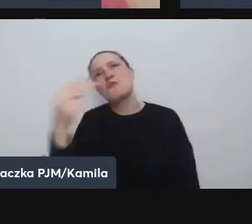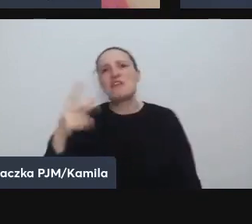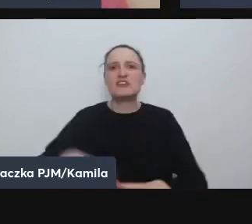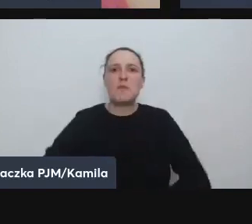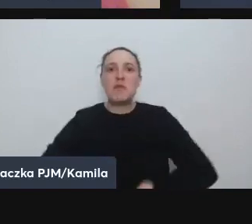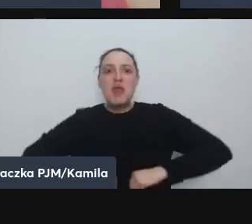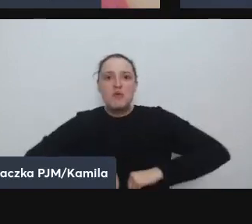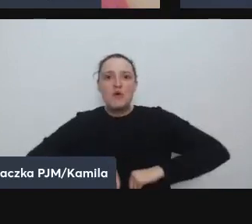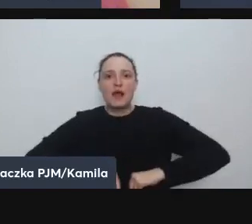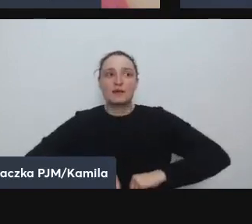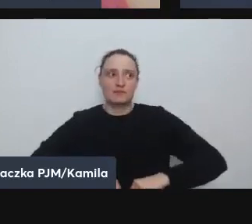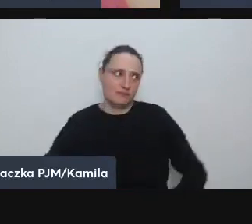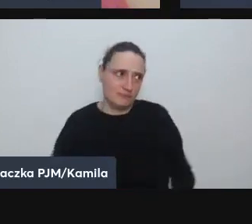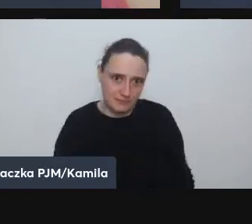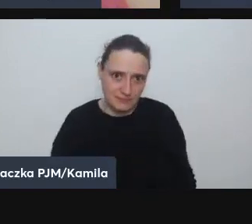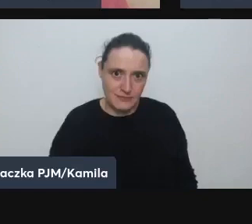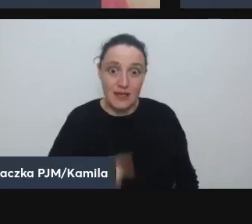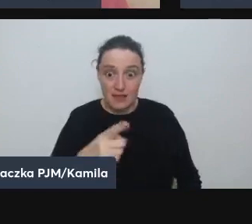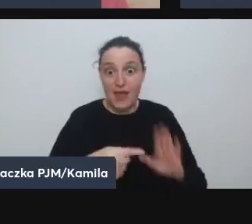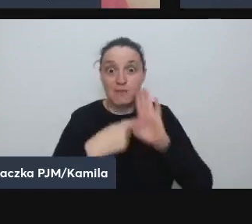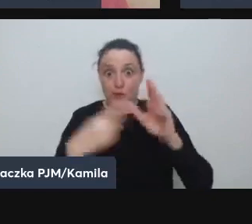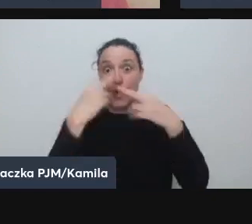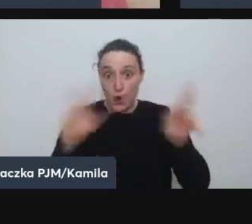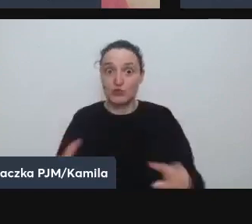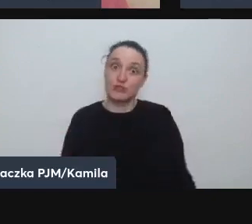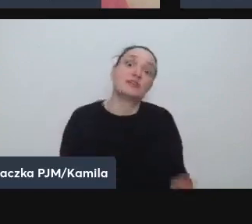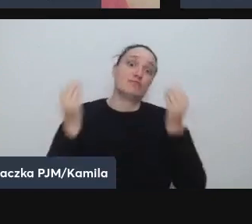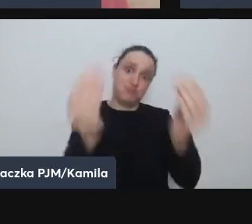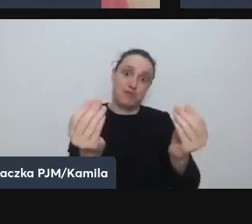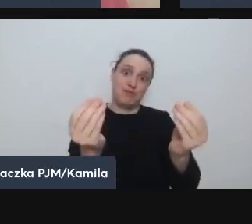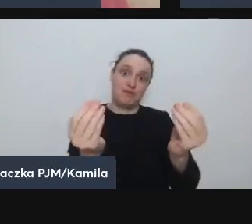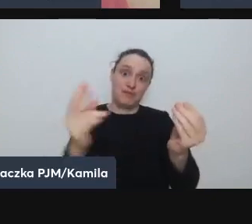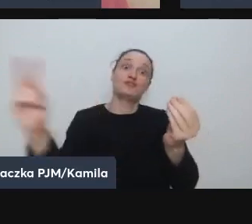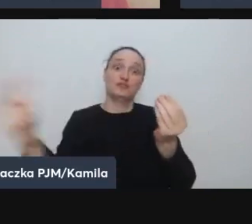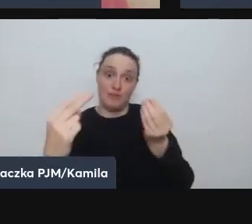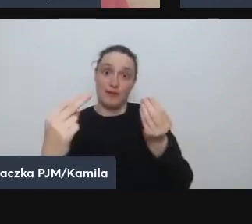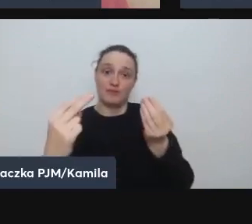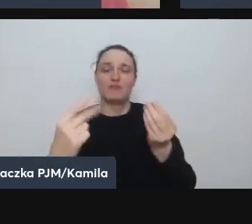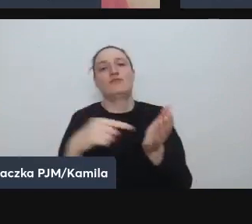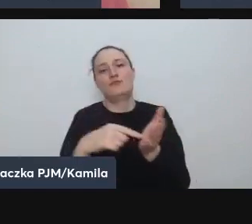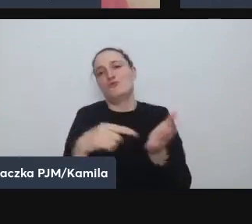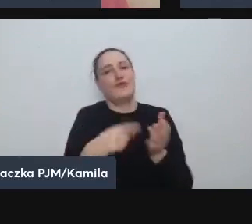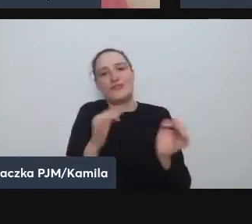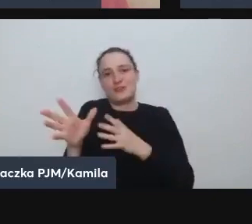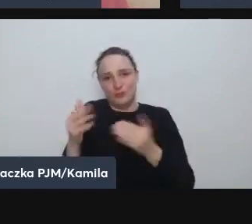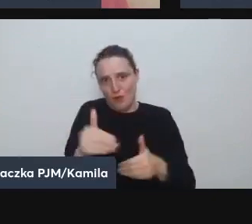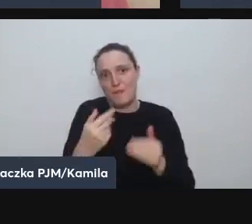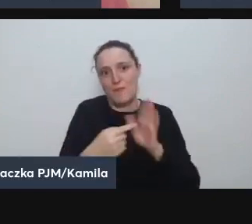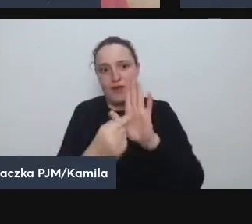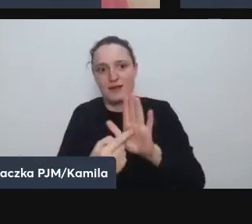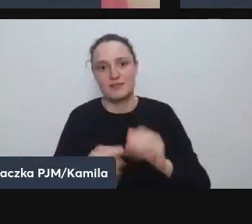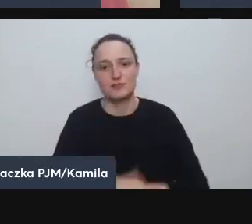żeby pokazać, stary, to jest różnica, nie? Żeby mieć pod ręką i po prostu, wiecie, od razu, nie? No bo